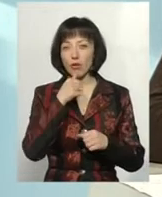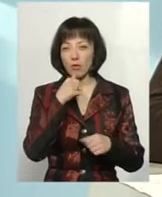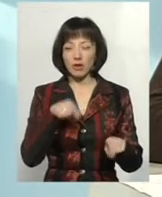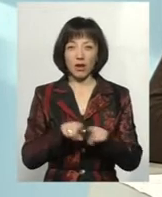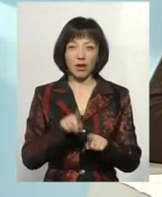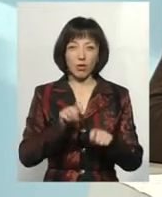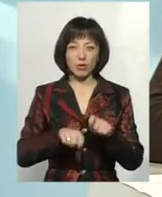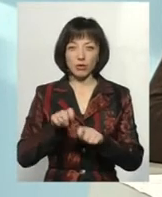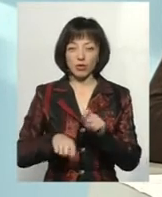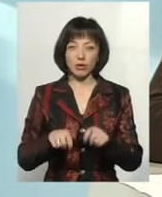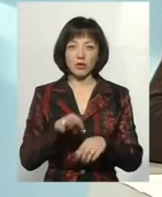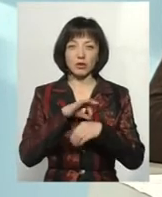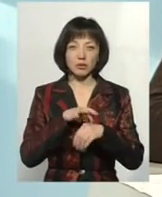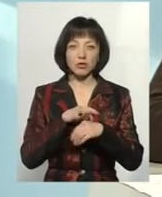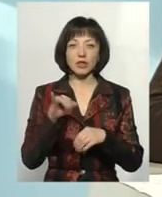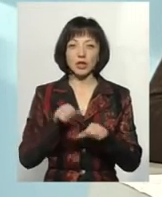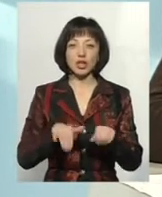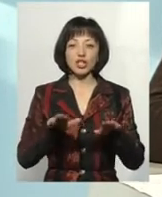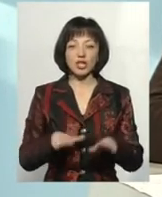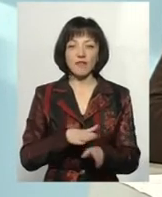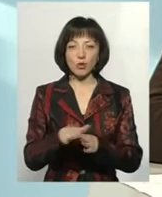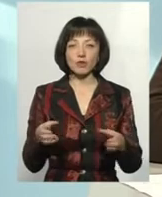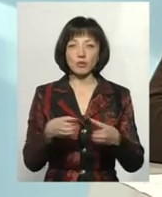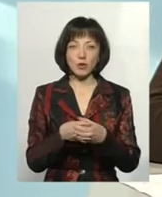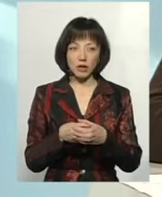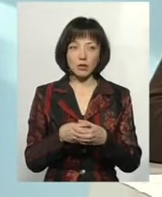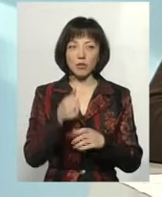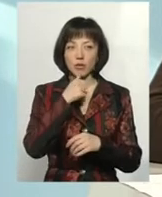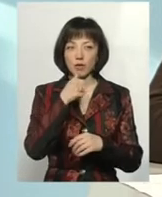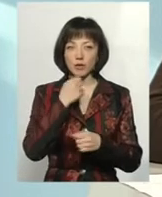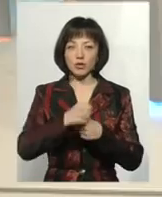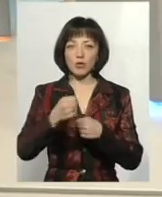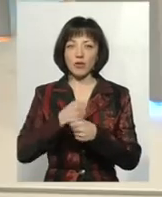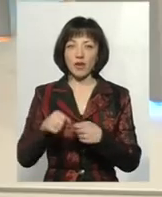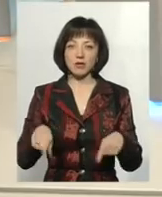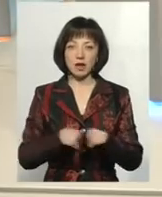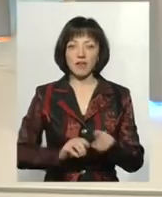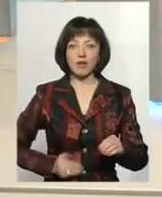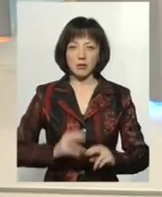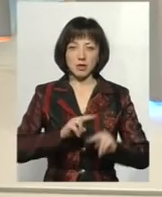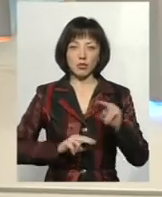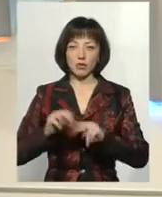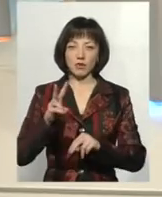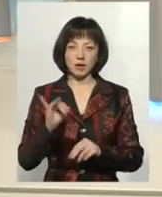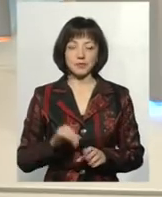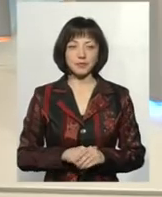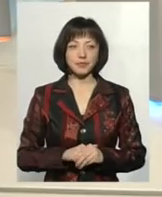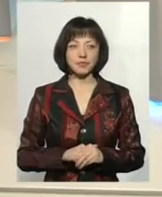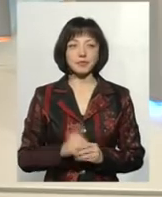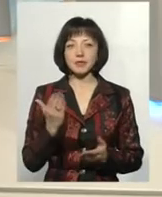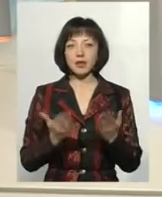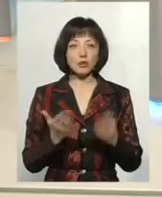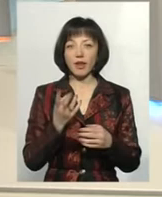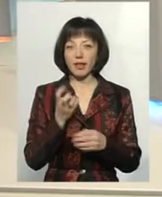контроль здійснювати і вже рішенням виконавчого комітету будемо пробувати зобов'язувати таких забудовників. Зрозуміло. Принаймні, якщо